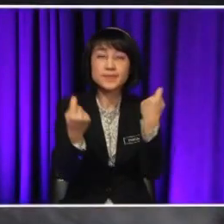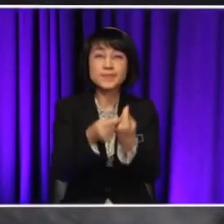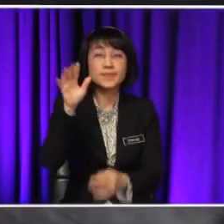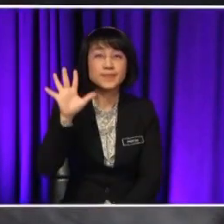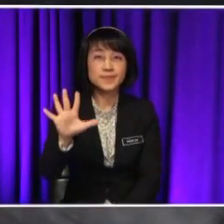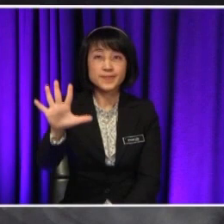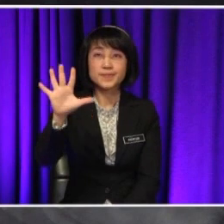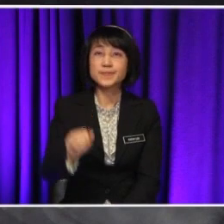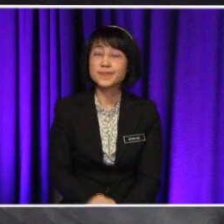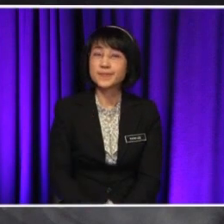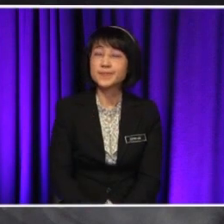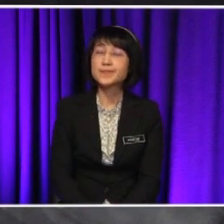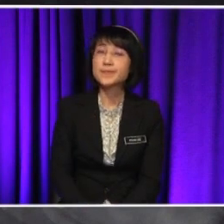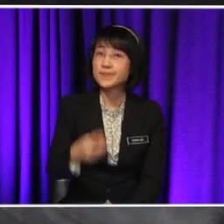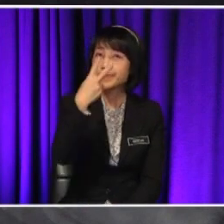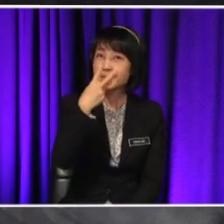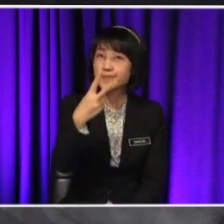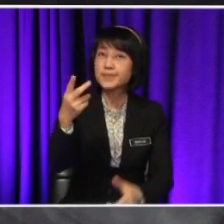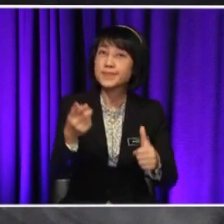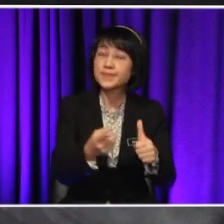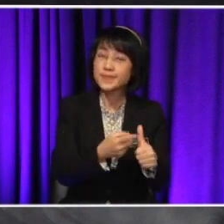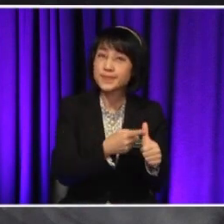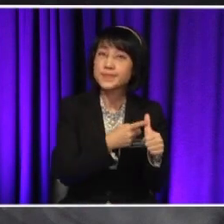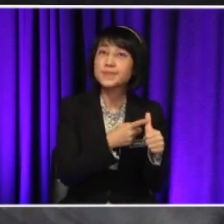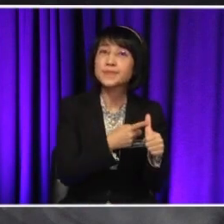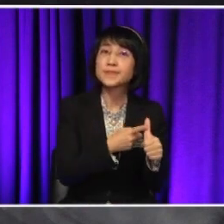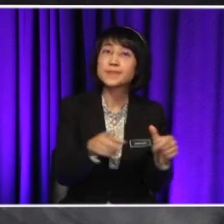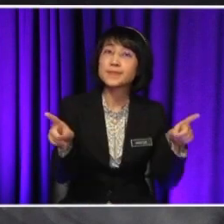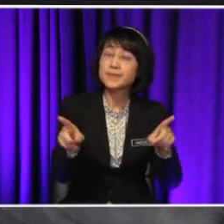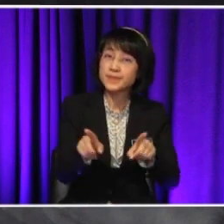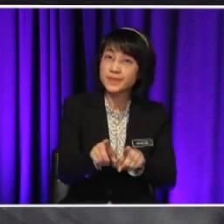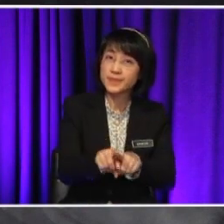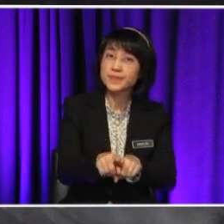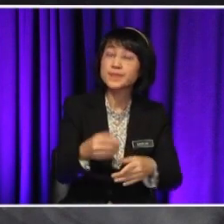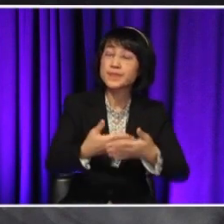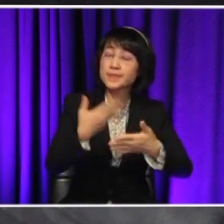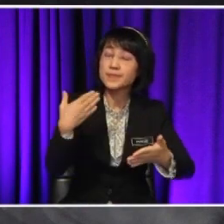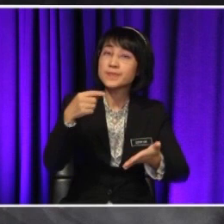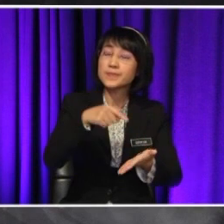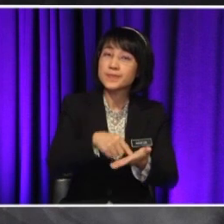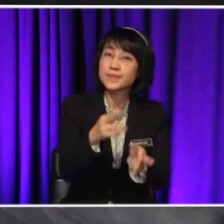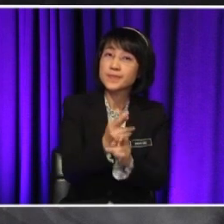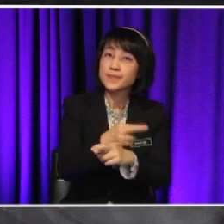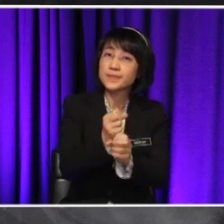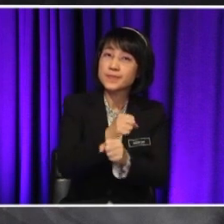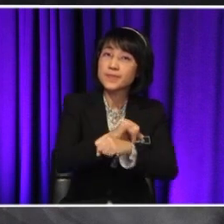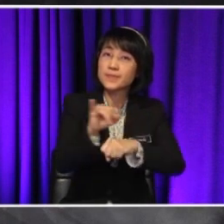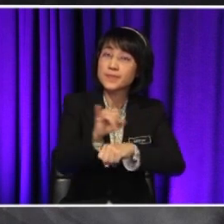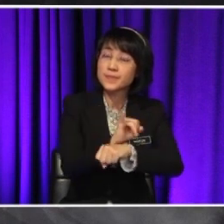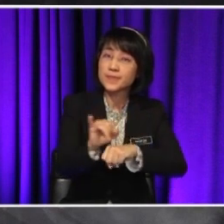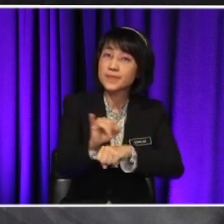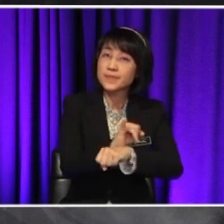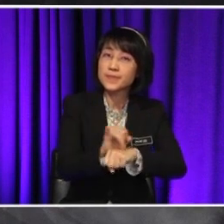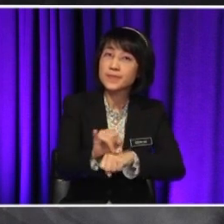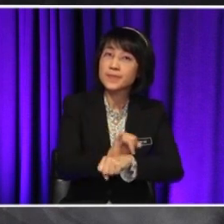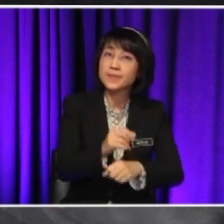5. Okey, kita tengok di sini yang pertama. Sama juga seperti yang sebelum ini, reka bentuk industri kita pun kena tahu